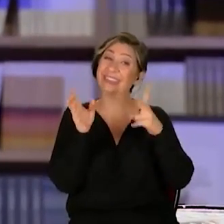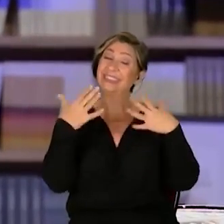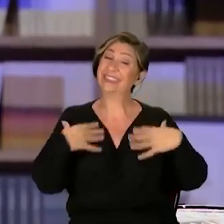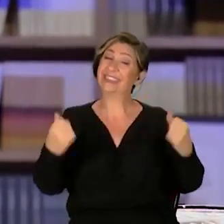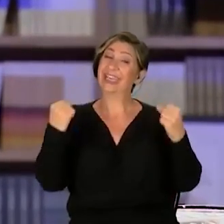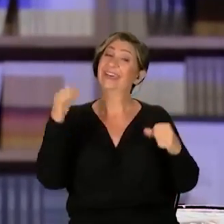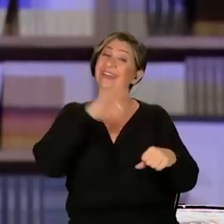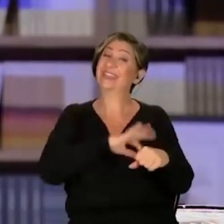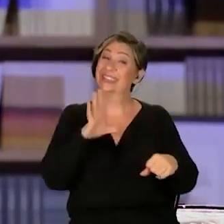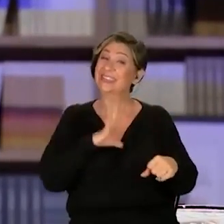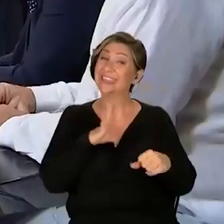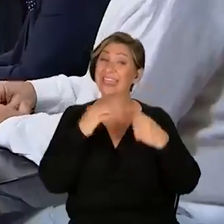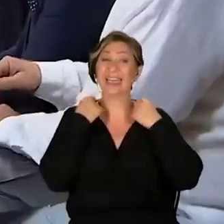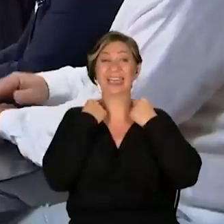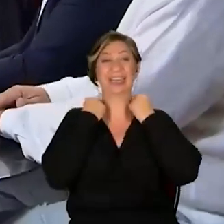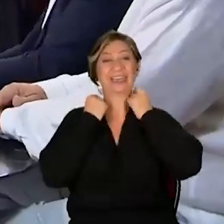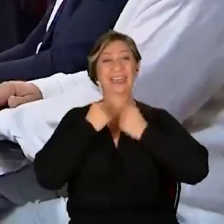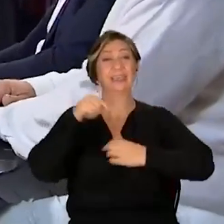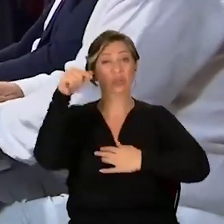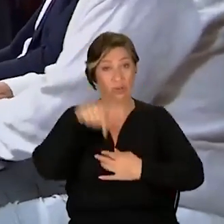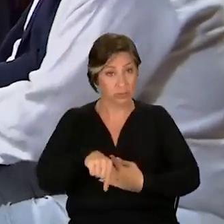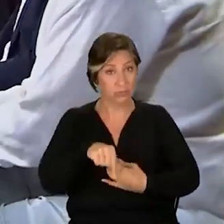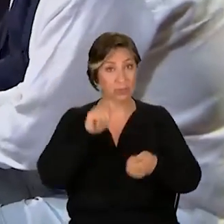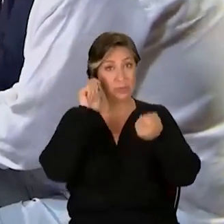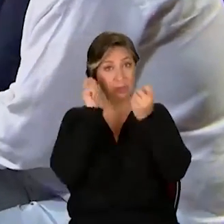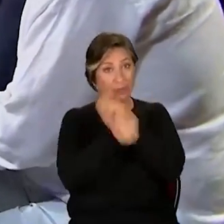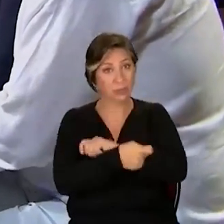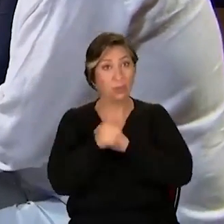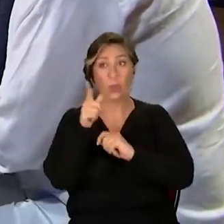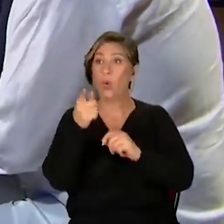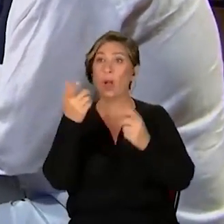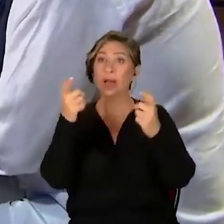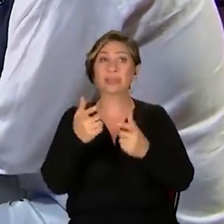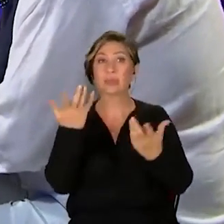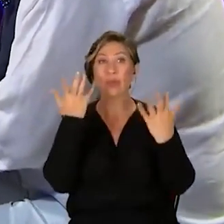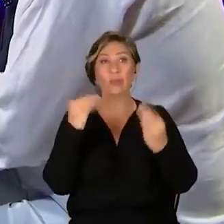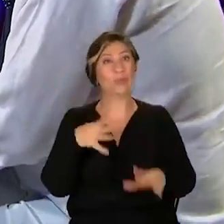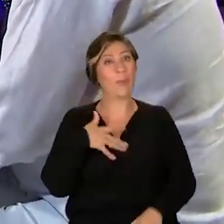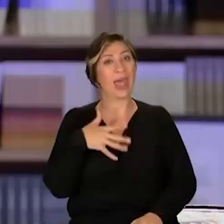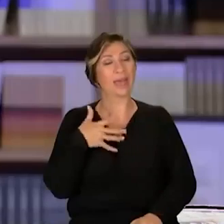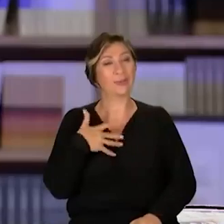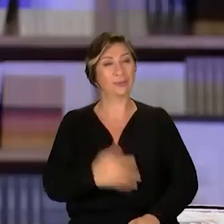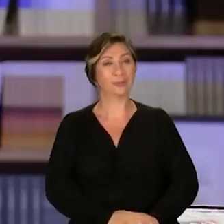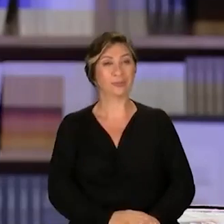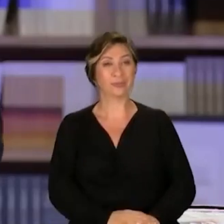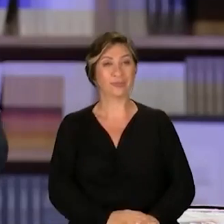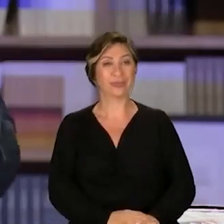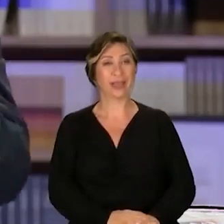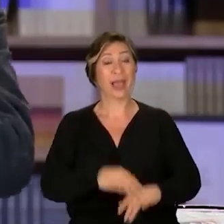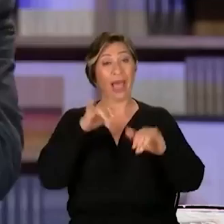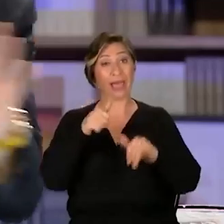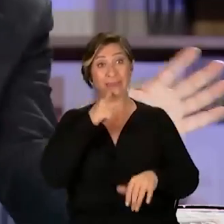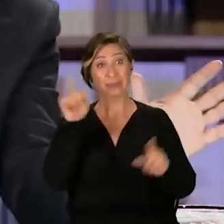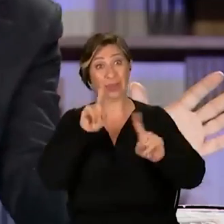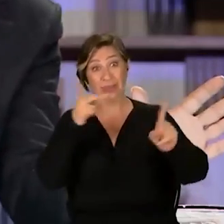çok yararlı derlerken o kasaba ne oluyordu? Çok merak ediyorum o kasabada ne olduğunu. Sonra aynı